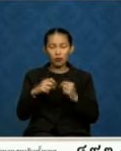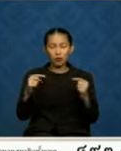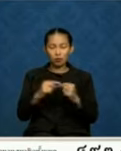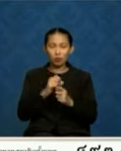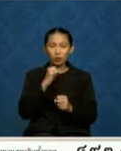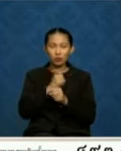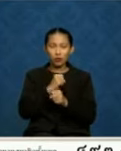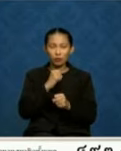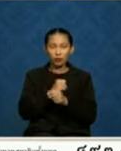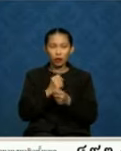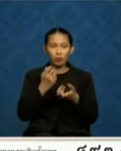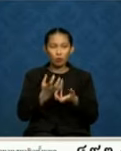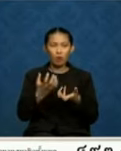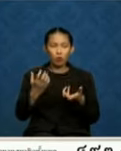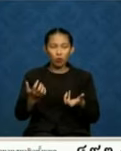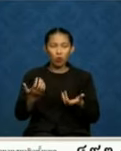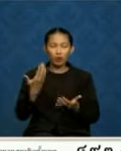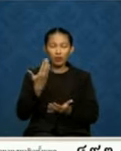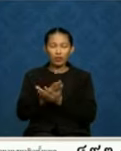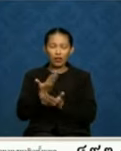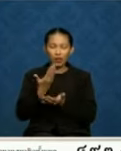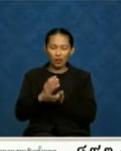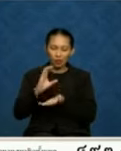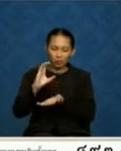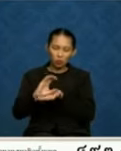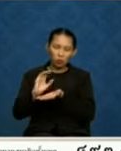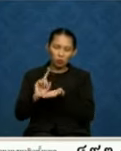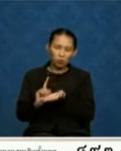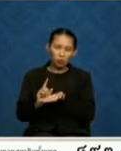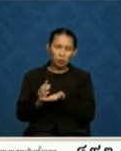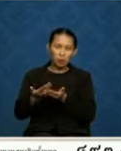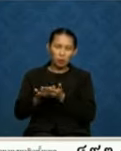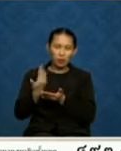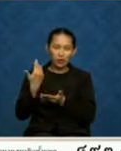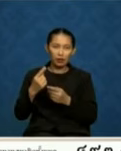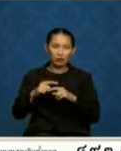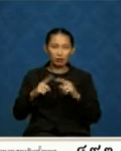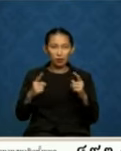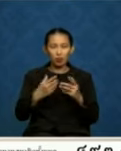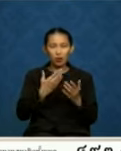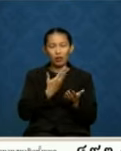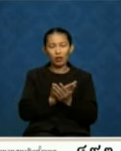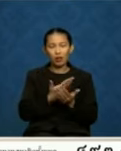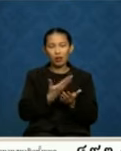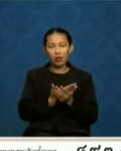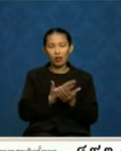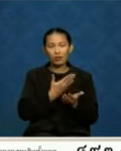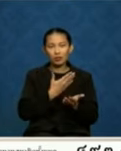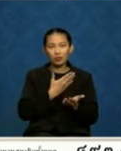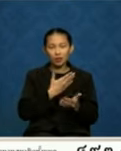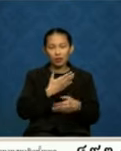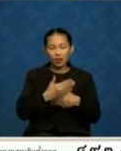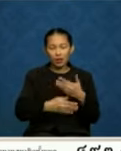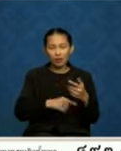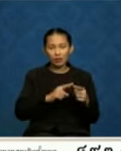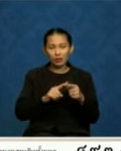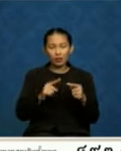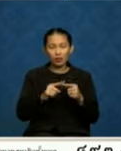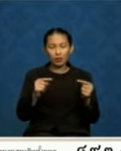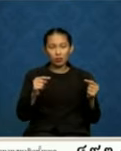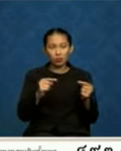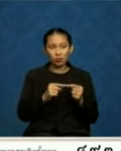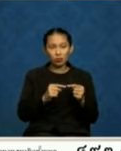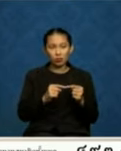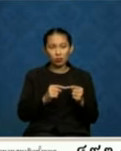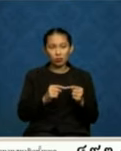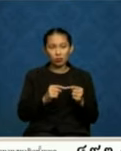สินค้าที่มีต้นทุนสูงขึ้นในขณะที่การรับซื้อของการยาสูบแห่งประเทศไทยก็ล